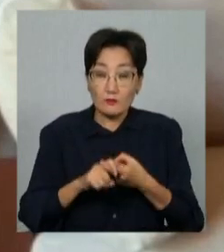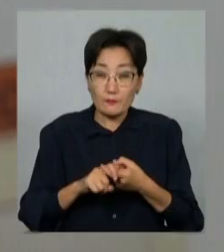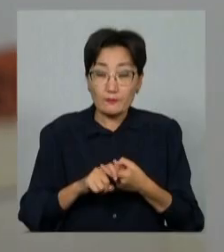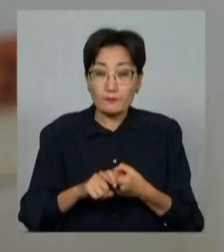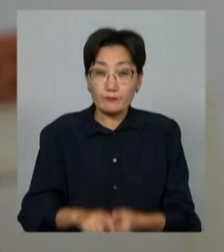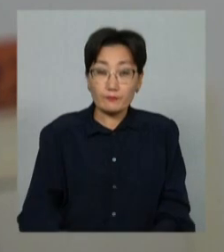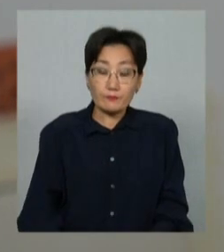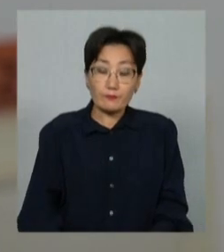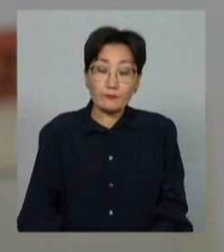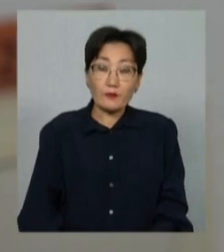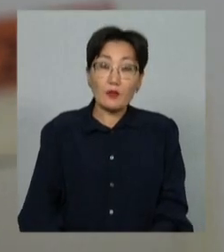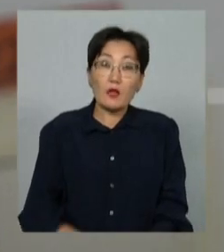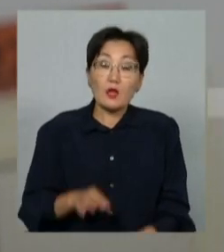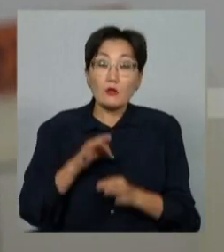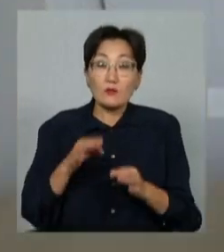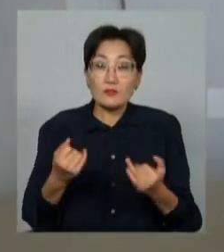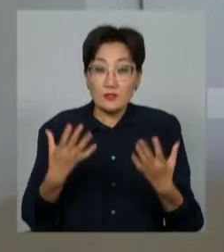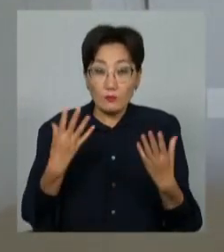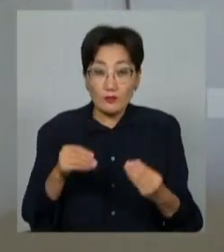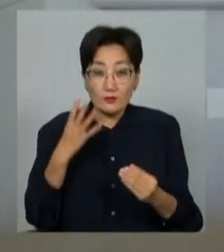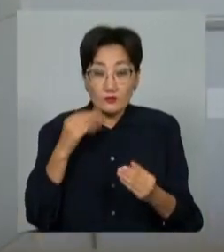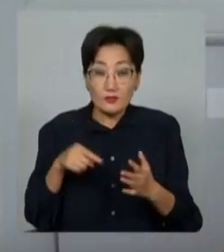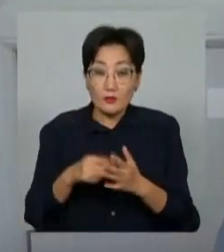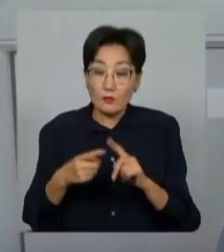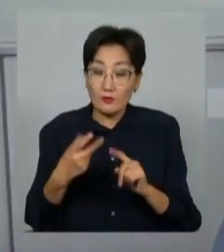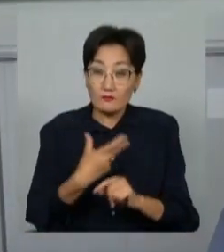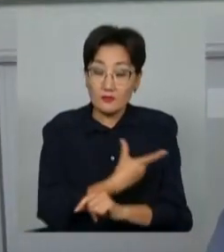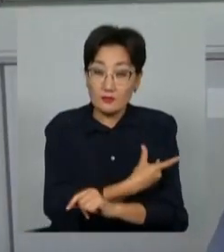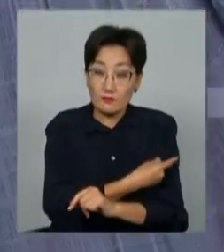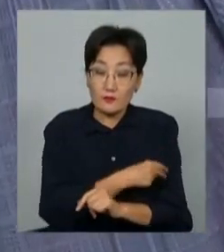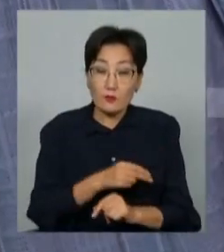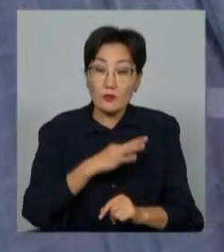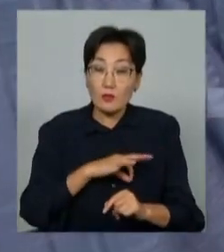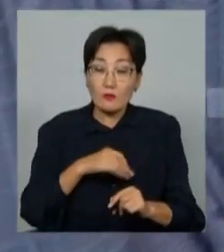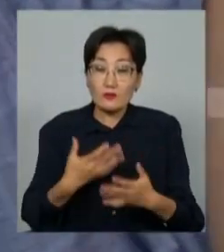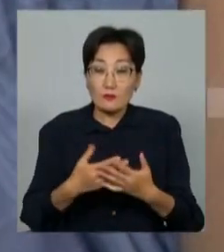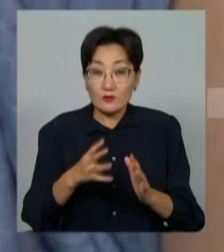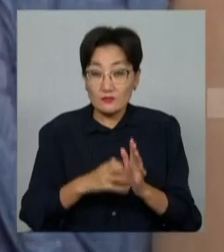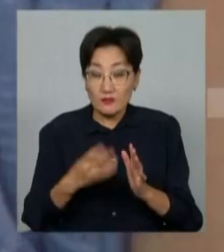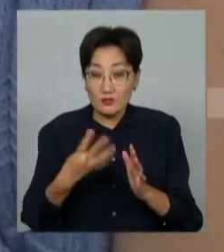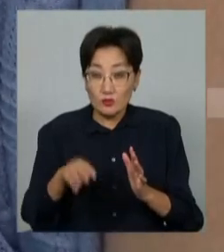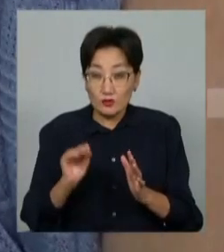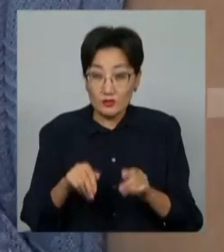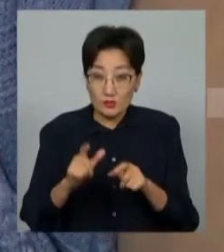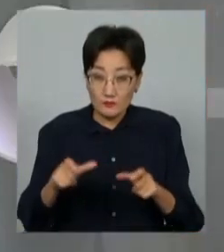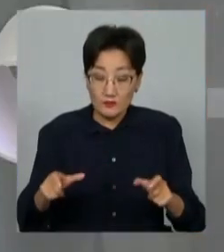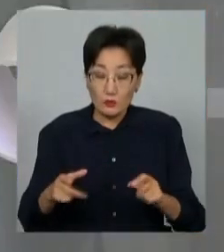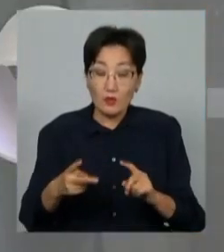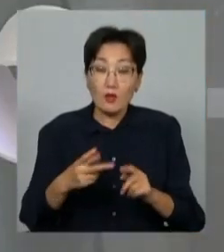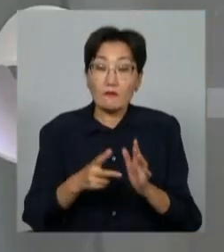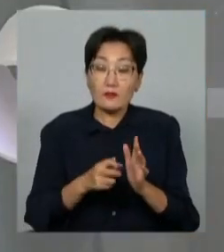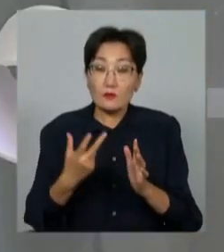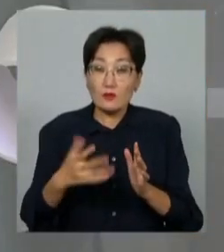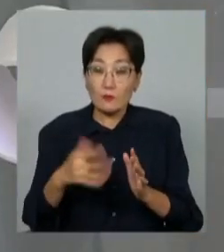дельта-варианта. Отметим, на сегодня в Алматы первым компонентом вакцины привиты почти 940 тысяч человек.